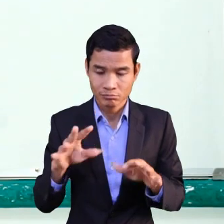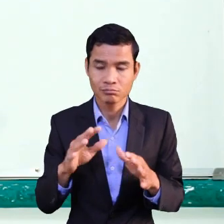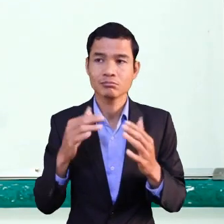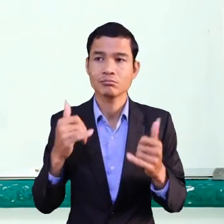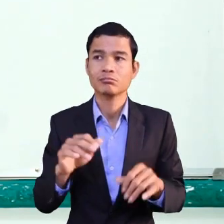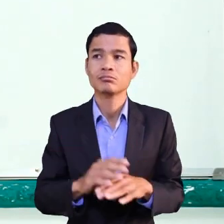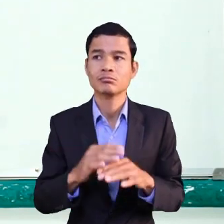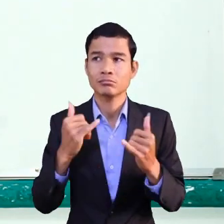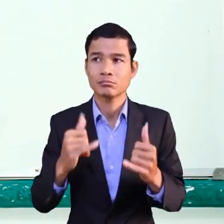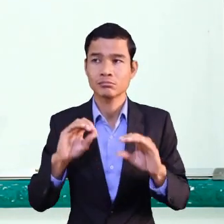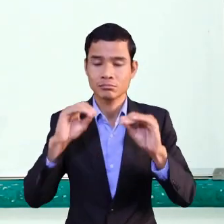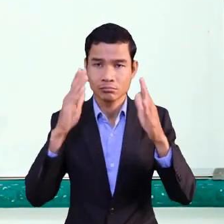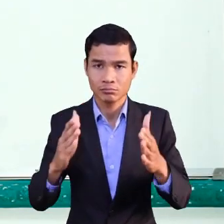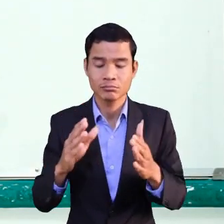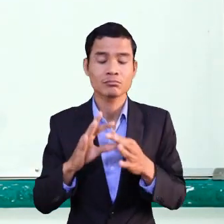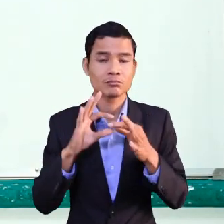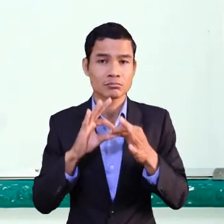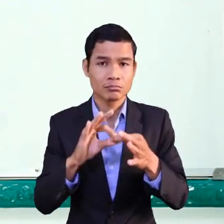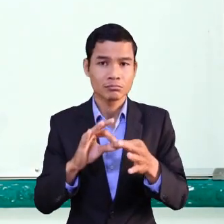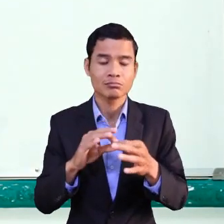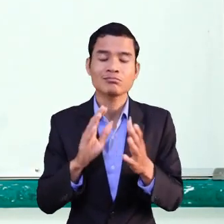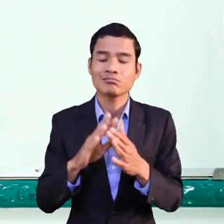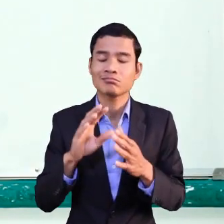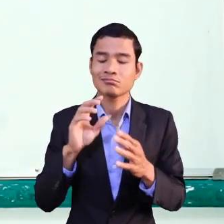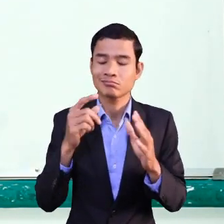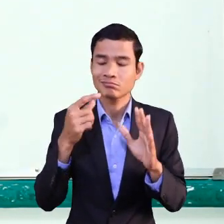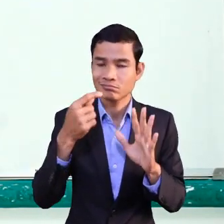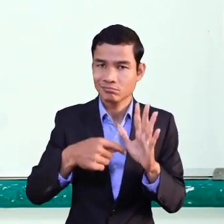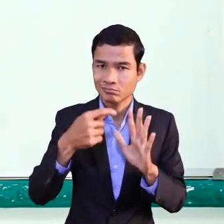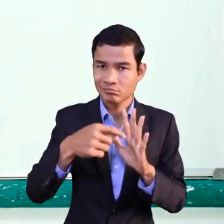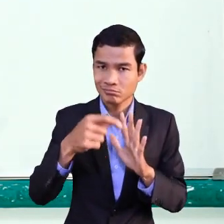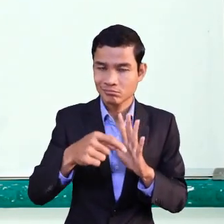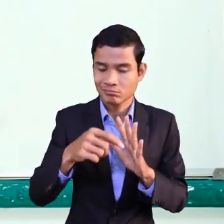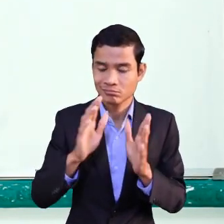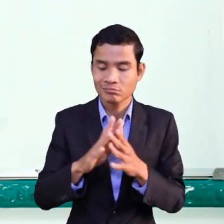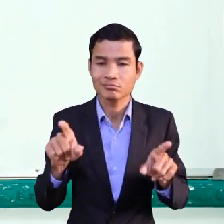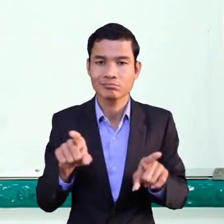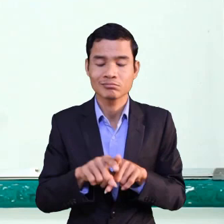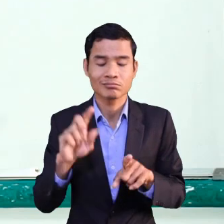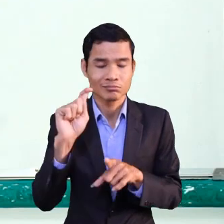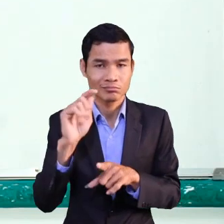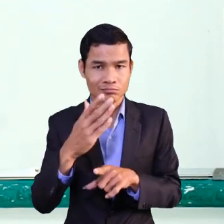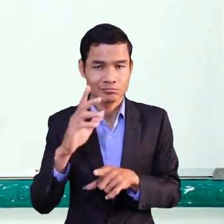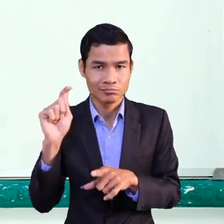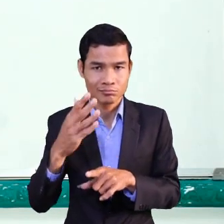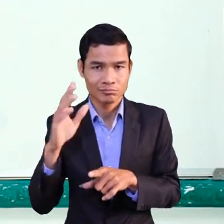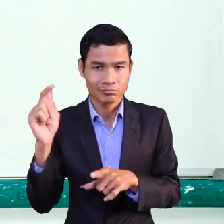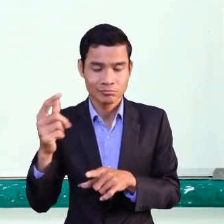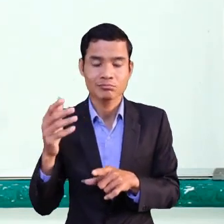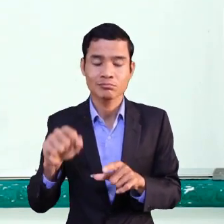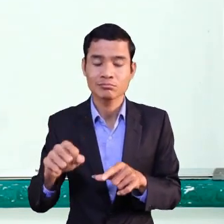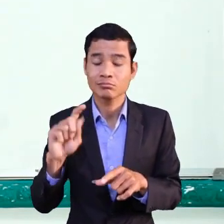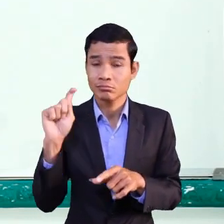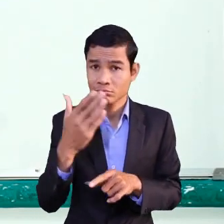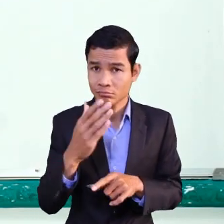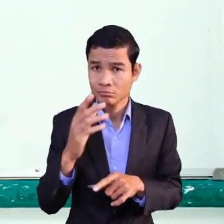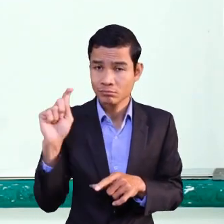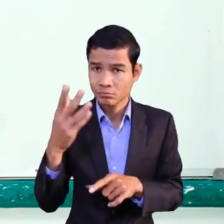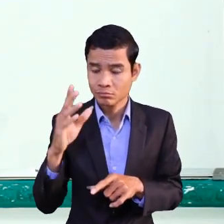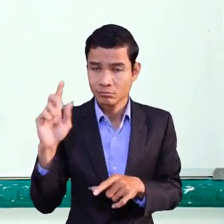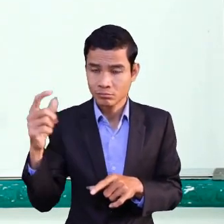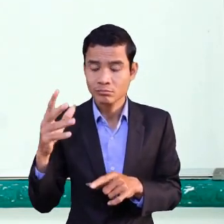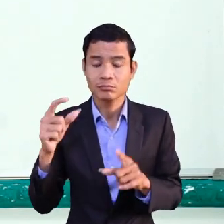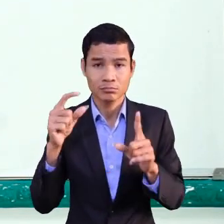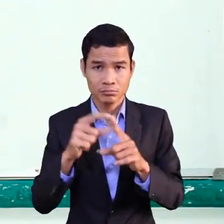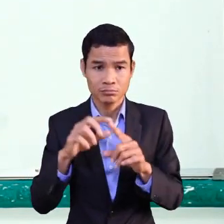នចាទៅភ្ជាប់ស្រៈជាមួយនឹងរូបភាពចាអញ្ចឹងកូនមិនបាច់បិទសៀវភៅទេកូនកូនមើលទំព័រចាទំព័